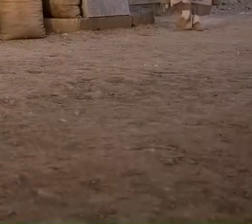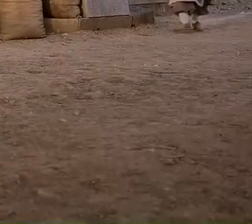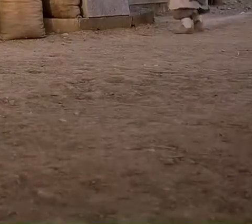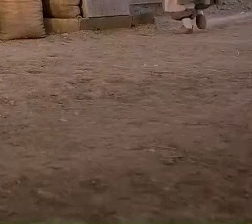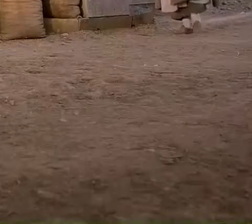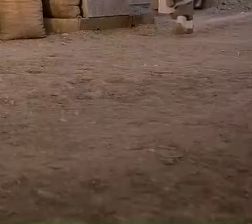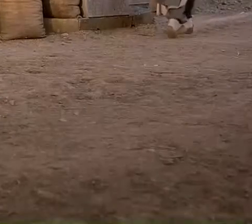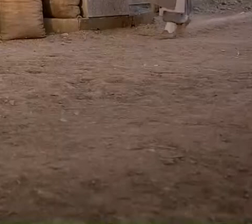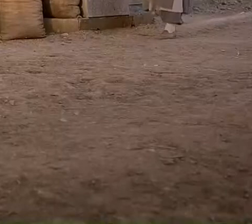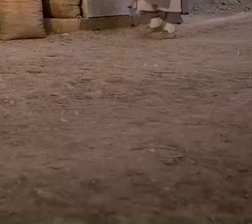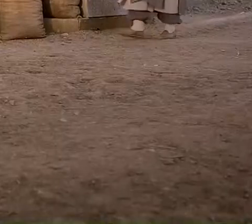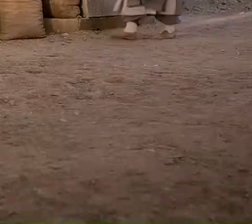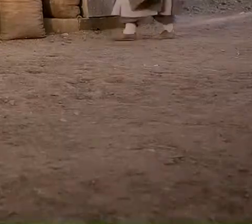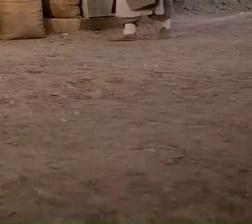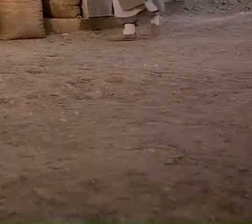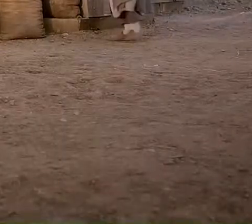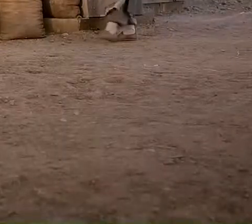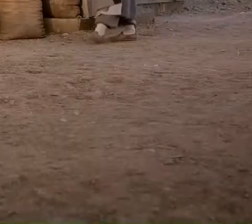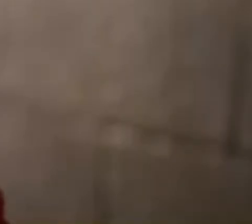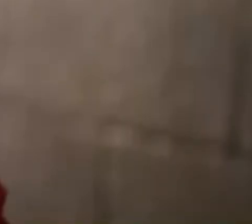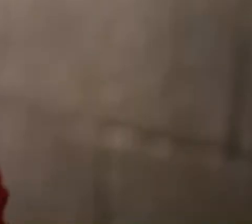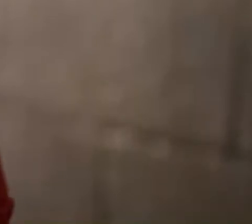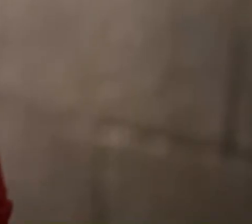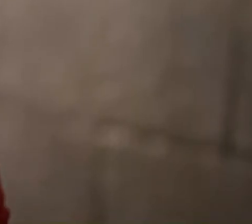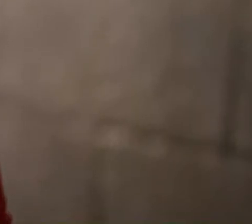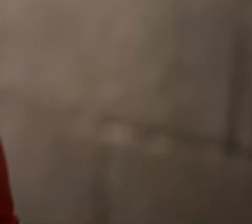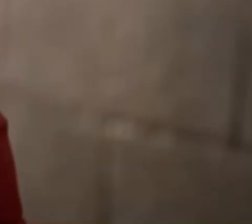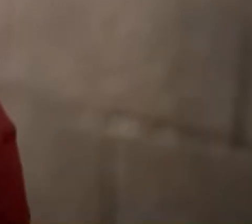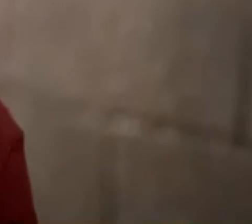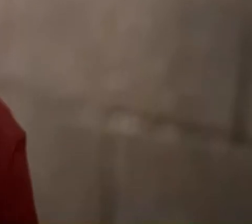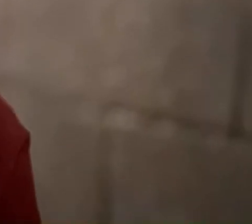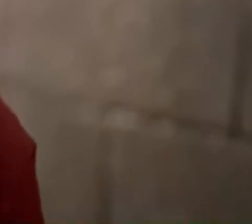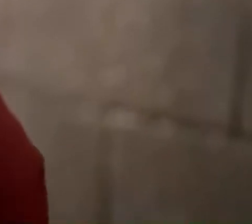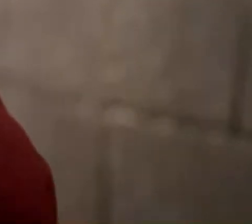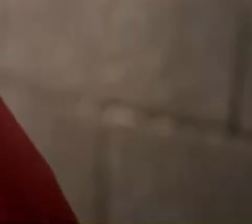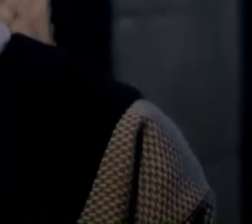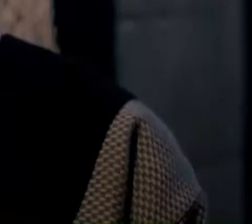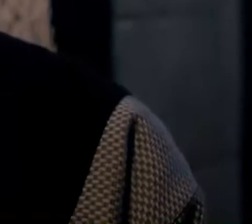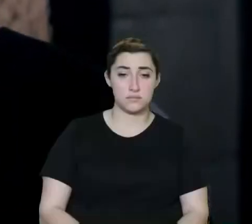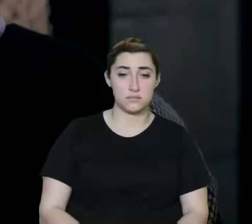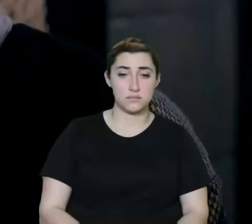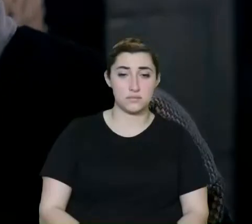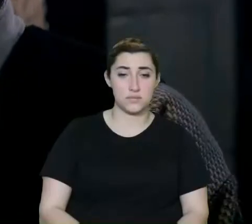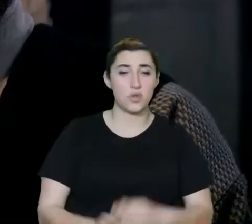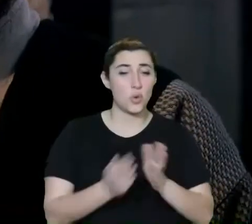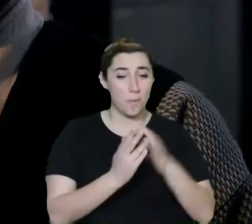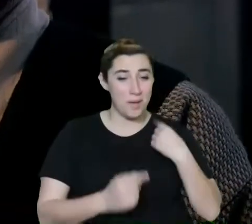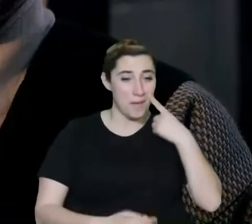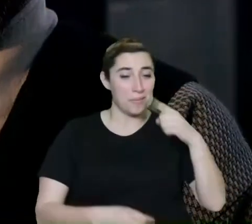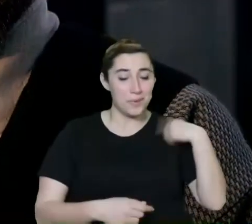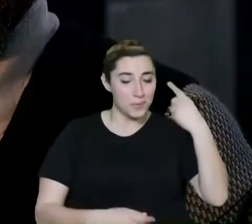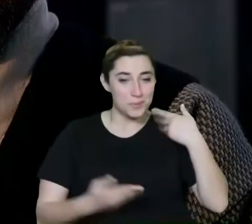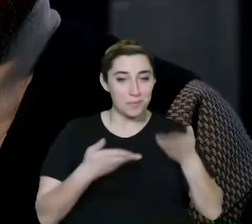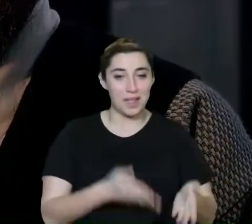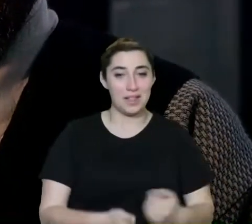yanına yöneldi. Bacım Sultan onu görüp ağzını kapattı. Kasım fazla yaklaşmadan durup selam verdi. Köpeğe bir bakayım